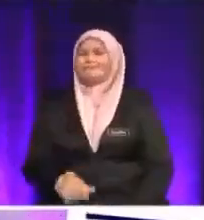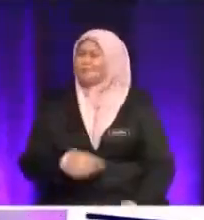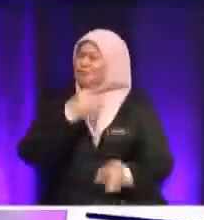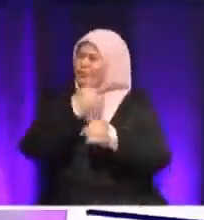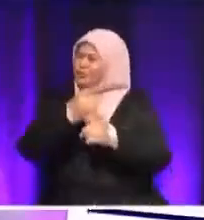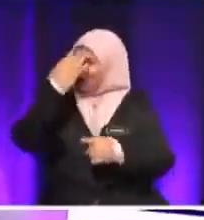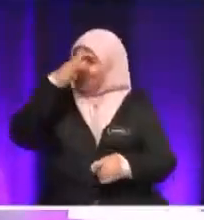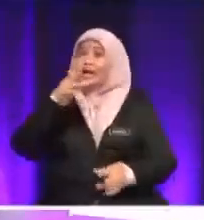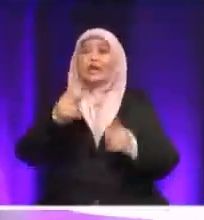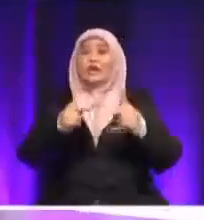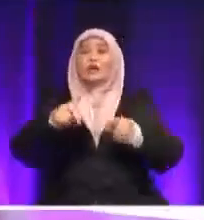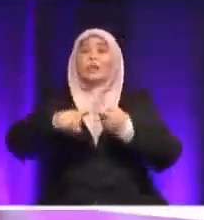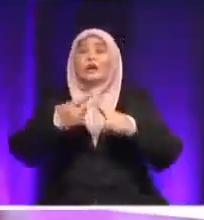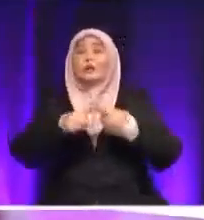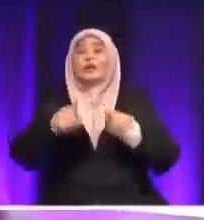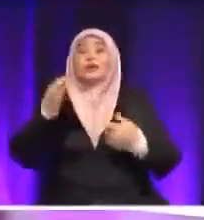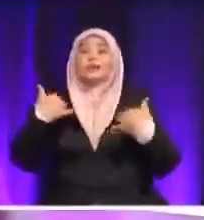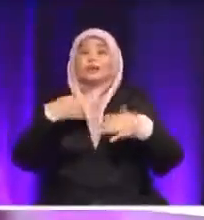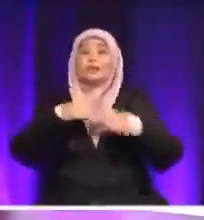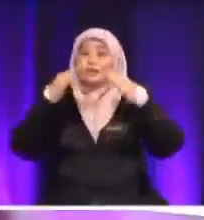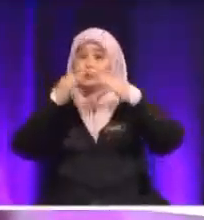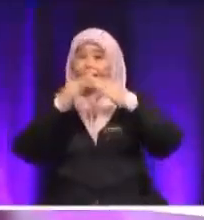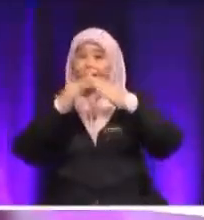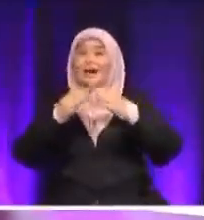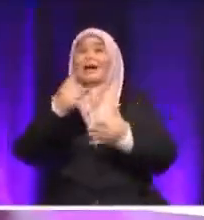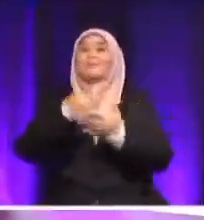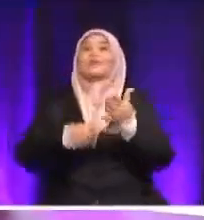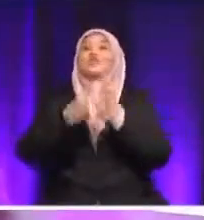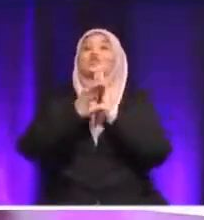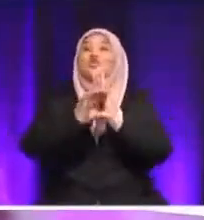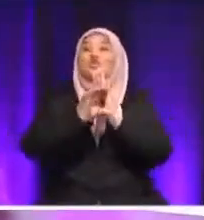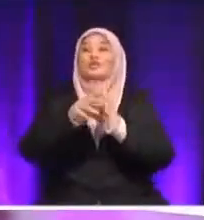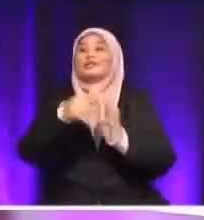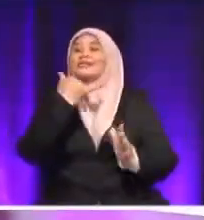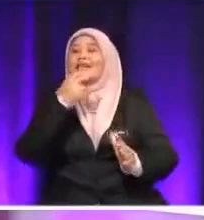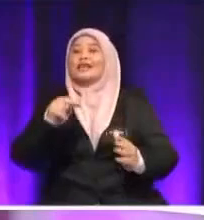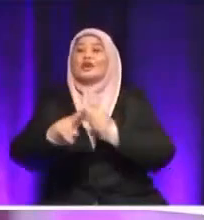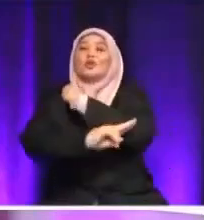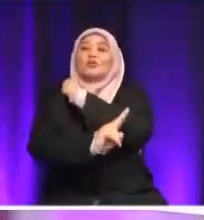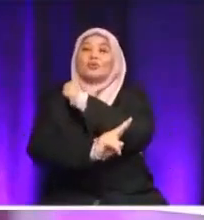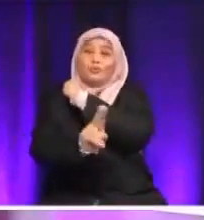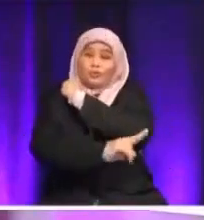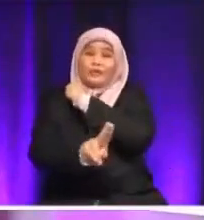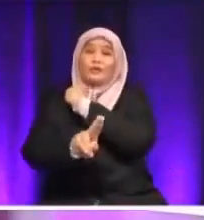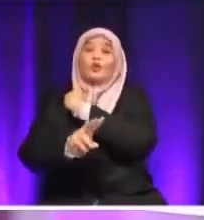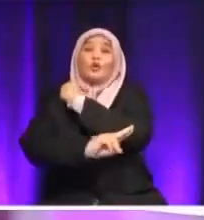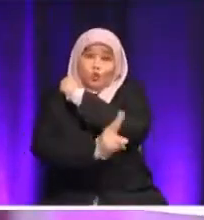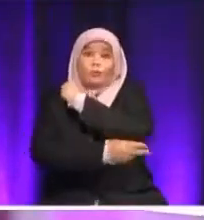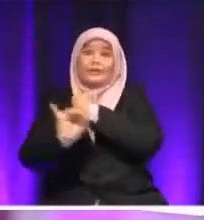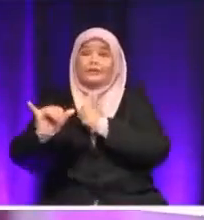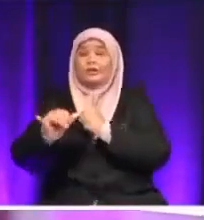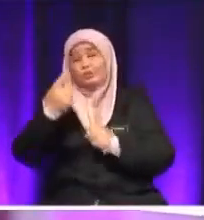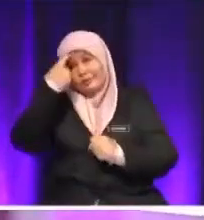Jadi kalau kawan-kawan yang berada di rumah, okey, apa dia contoh kesalahan hudud dan hukumannya? Itu adalah contoh